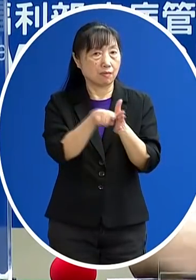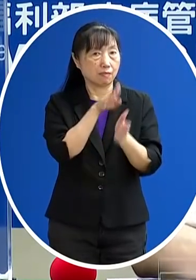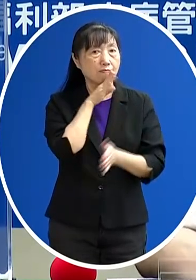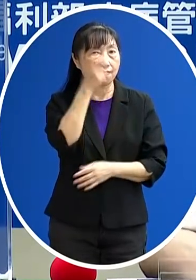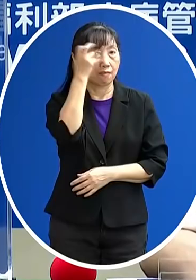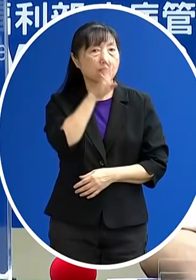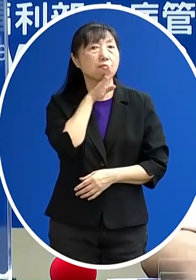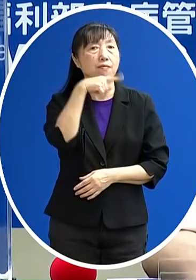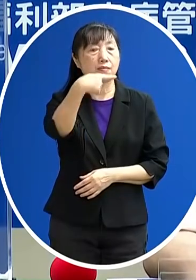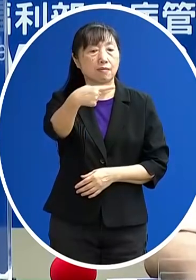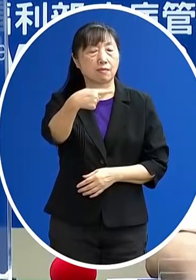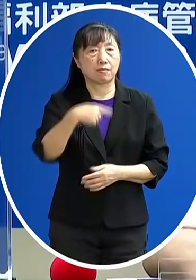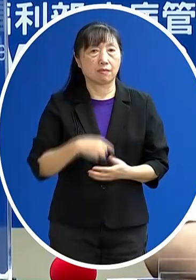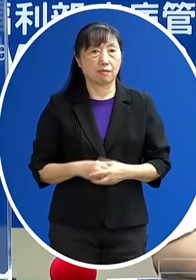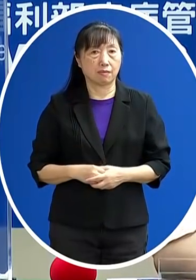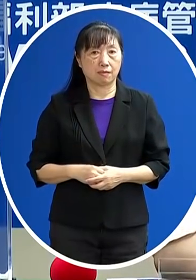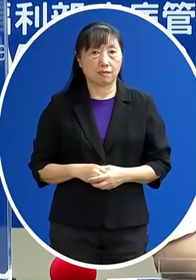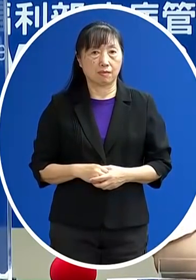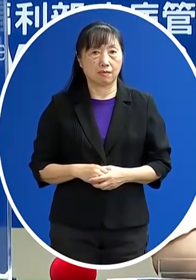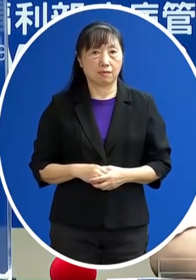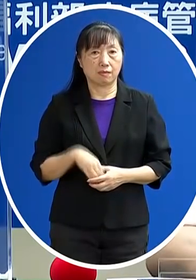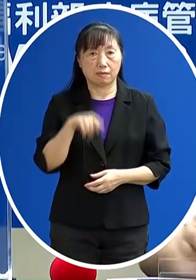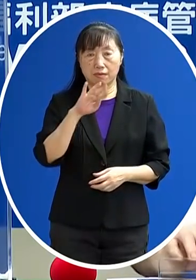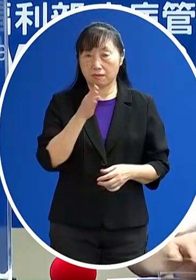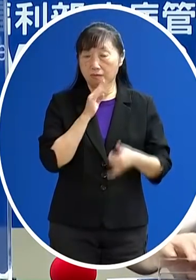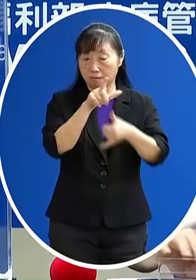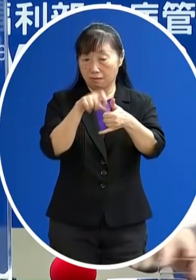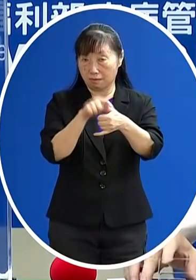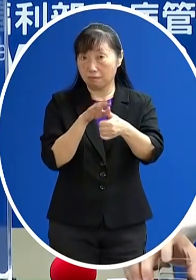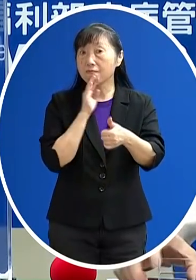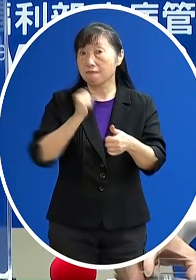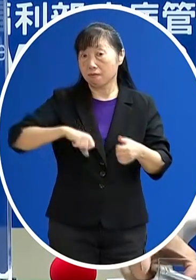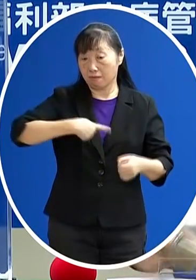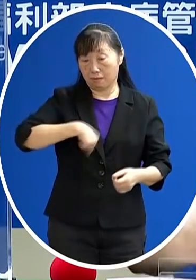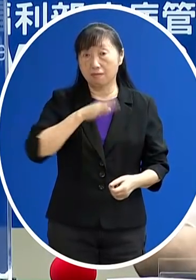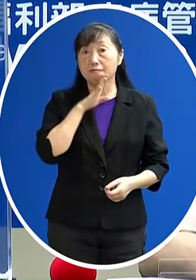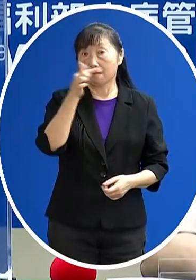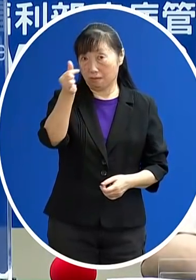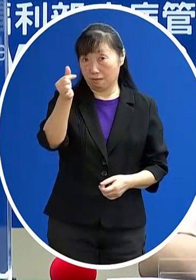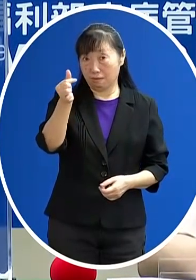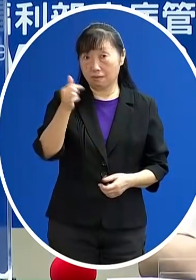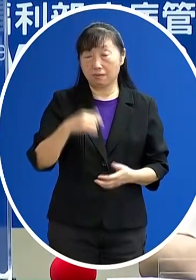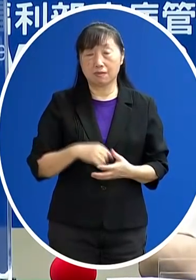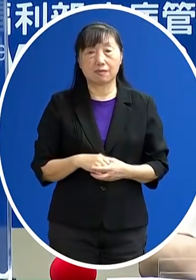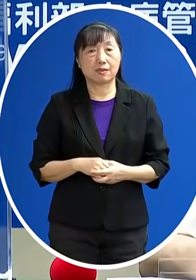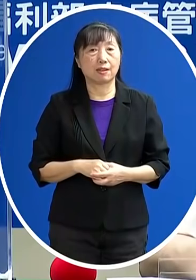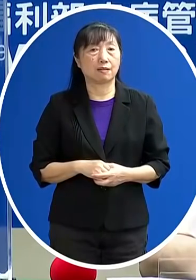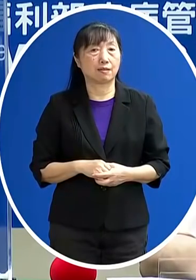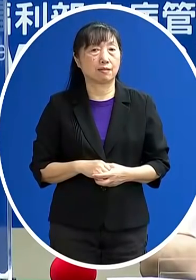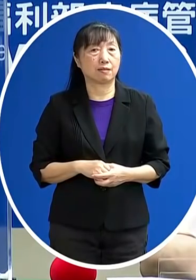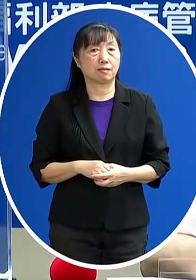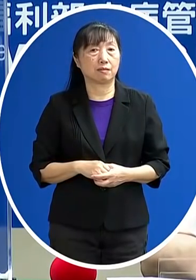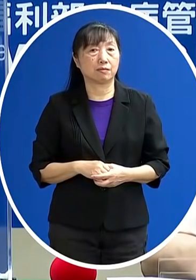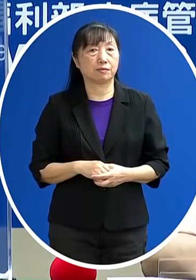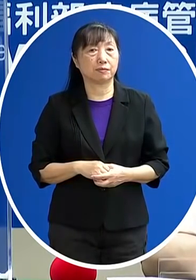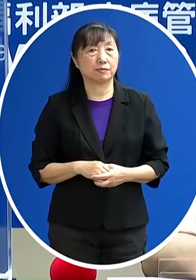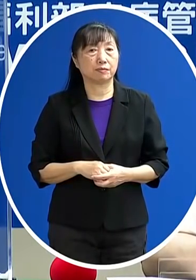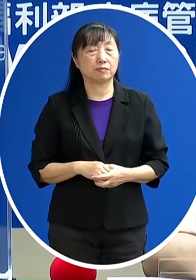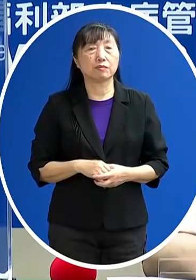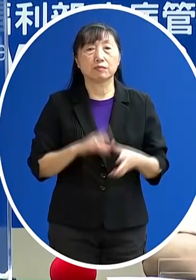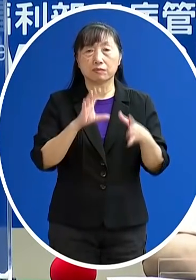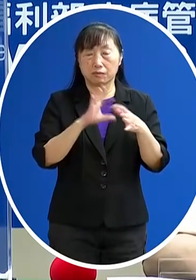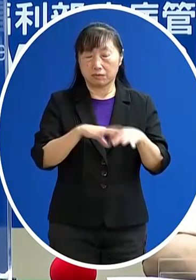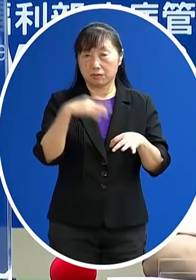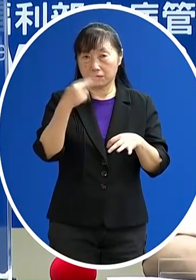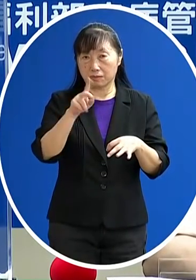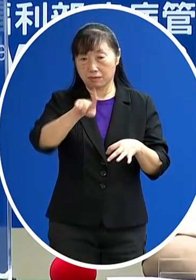测是阴性，那不过呢它的抗体是阳性，好，抗体是阳性，那所以我们再过了一